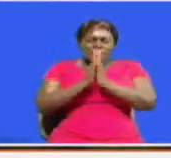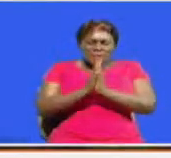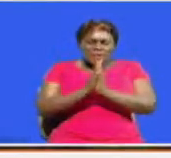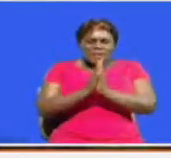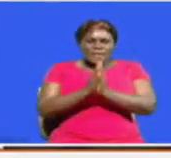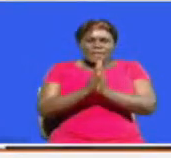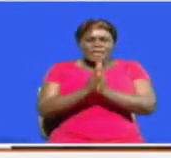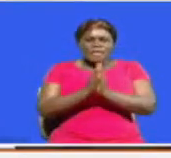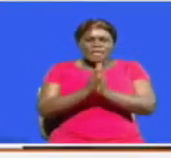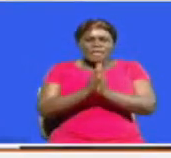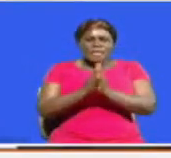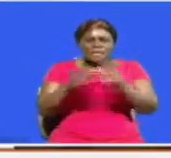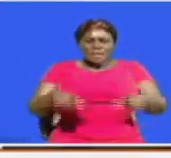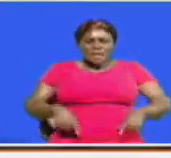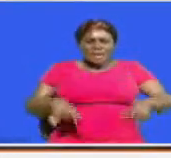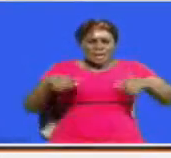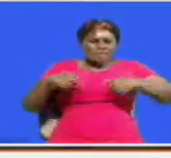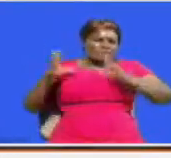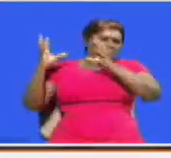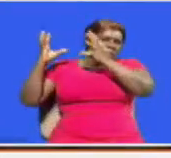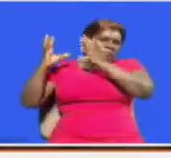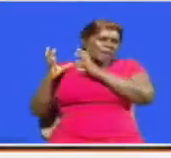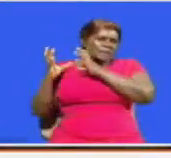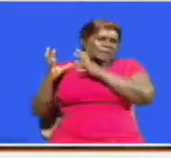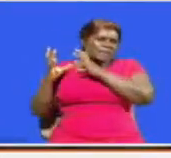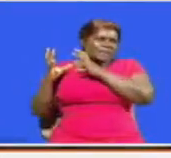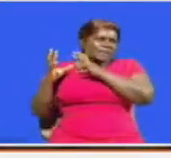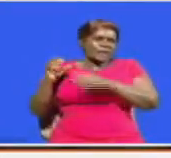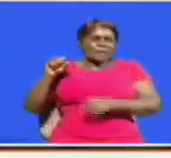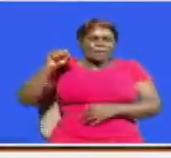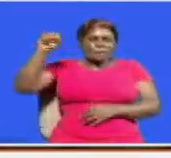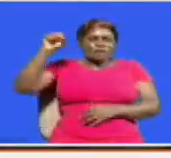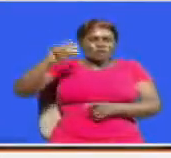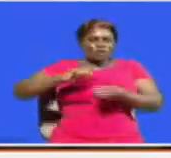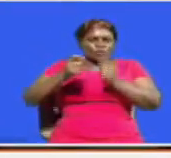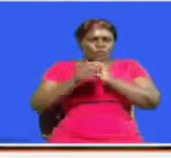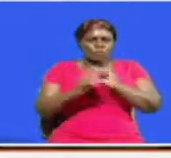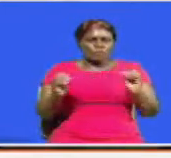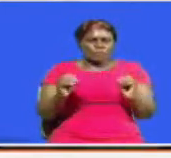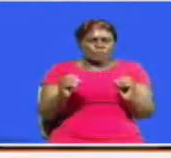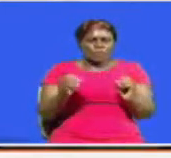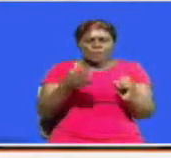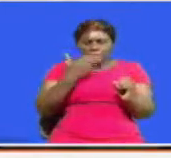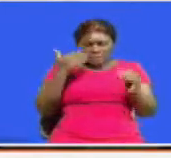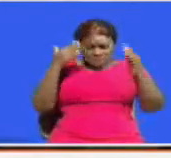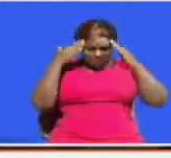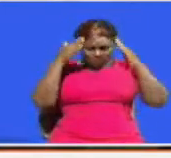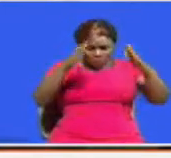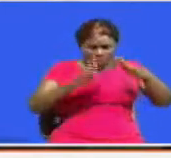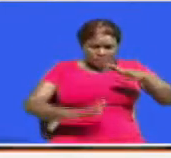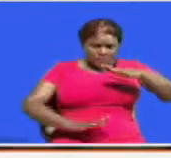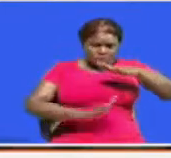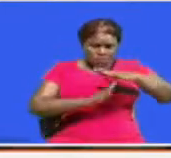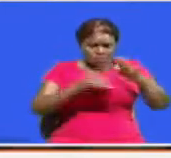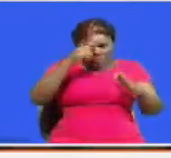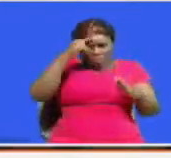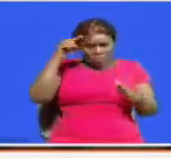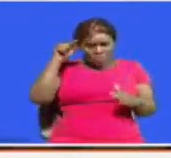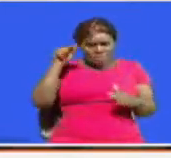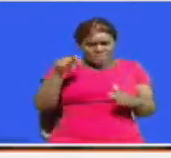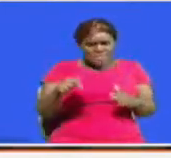swala la gharama za maisha lisiwe politicized, liweze kupatiwa kipaumbele, kwa